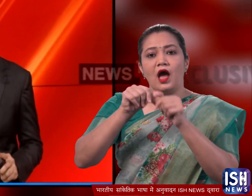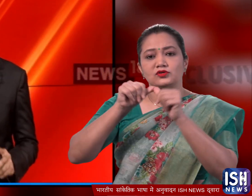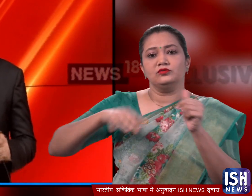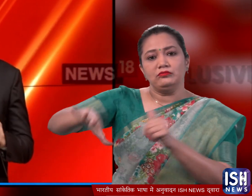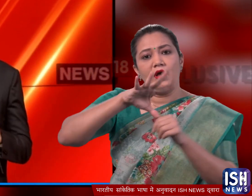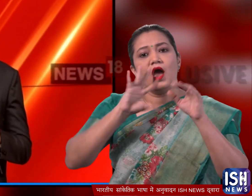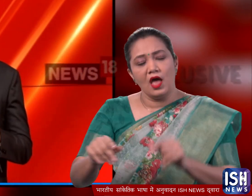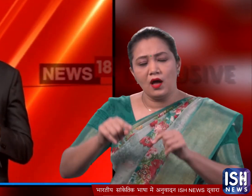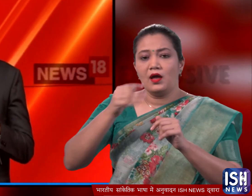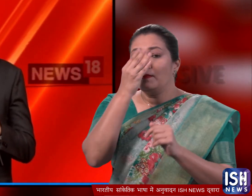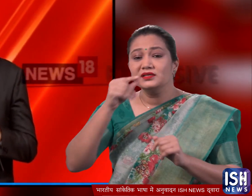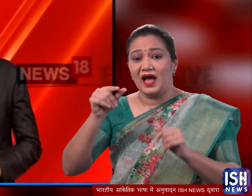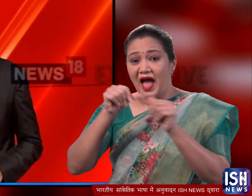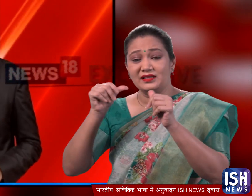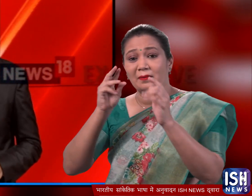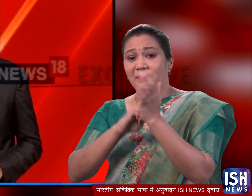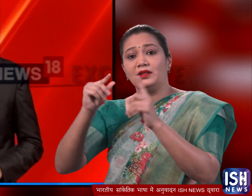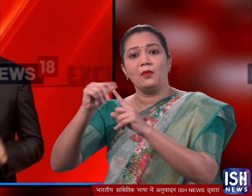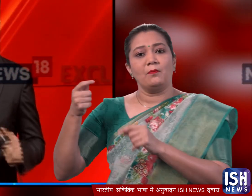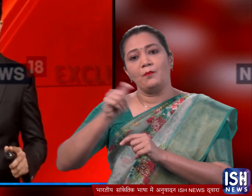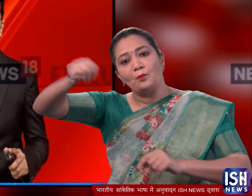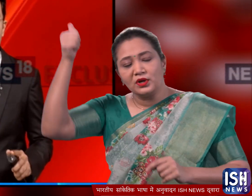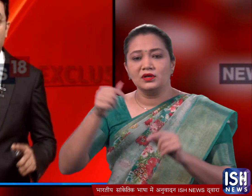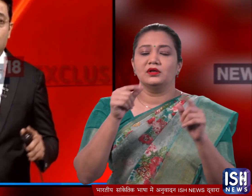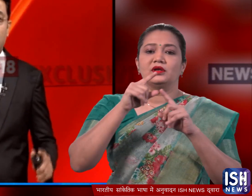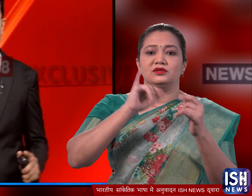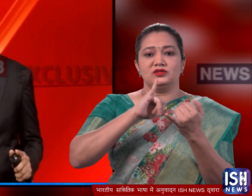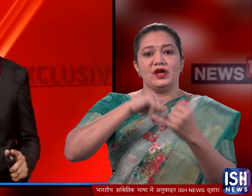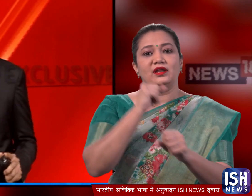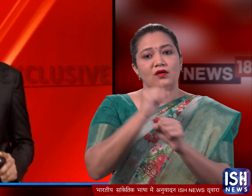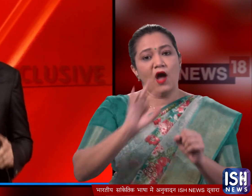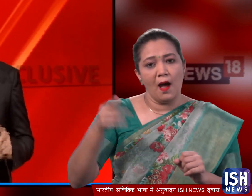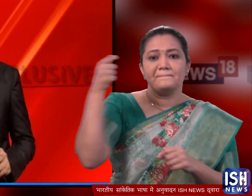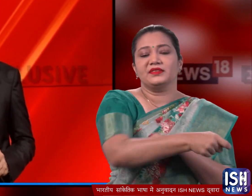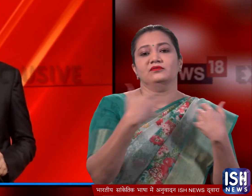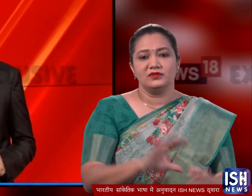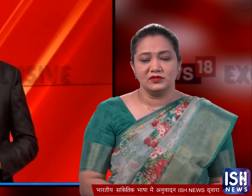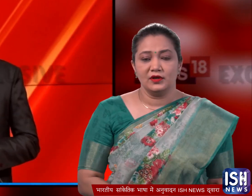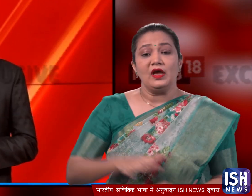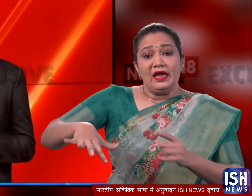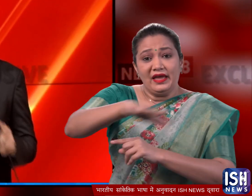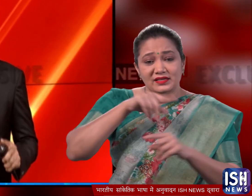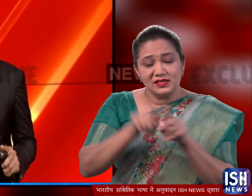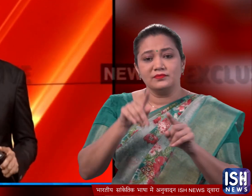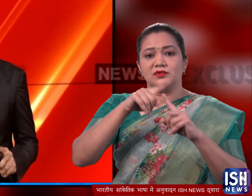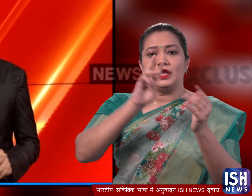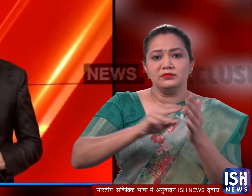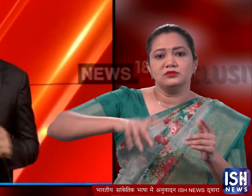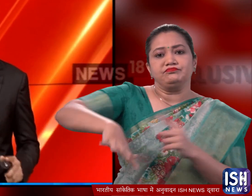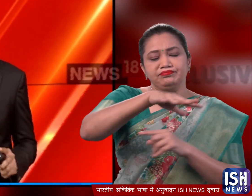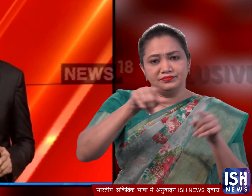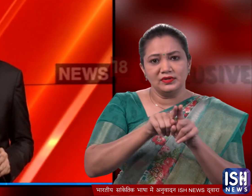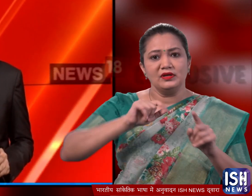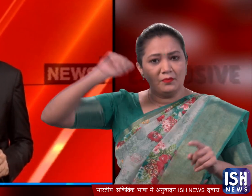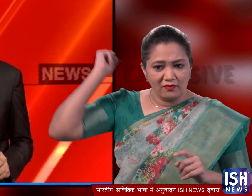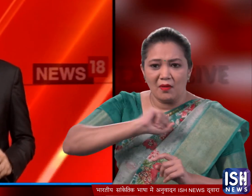दक्षिण सीट पर बीजेपी की अग्निमित्रा पॉल ने हराया था। और बर्नपुर कस्बा उसी इलाके में आता है जहां दिलीप घोष के सामने टीएमसी कार्यकर्ताओं ने खेला